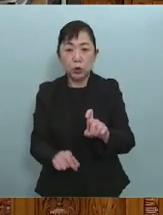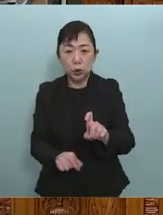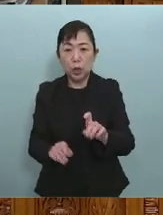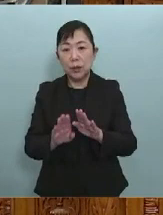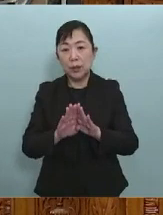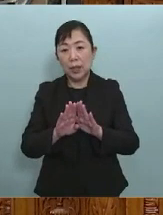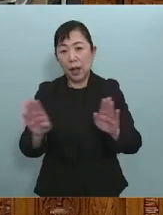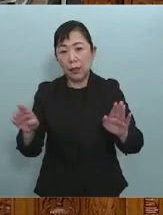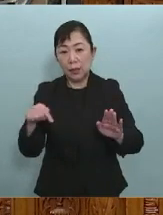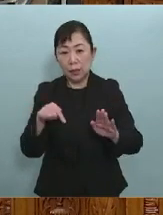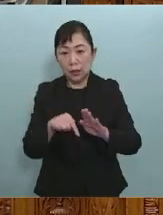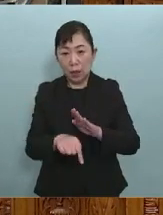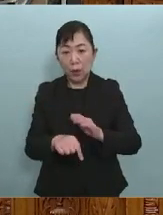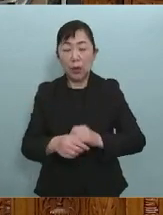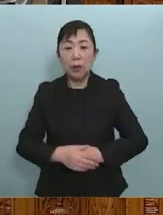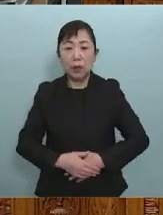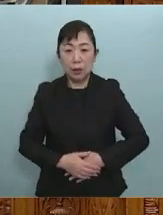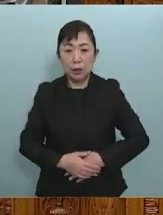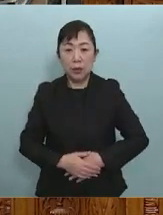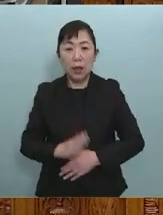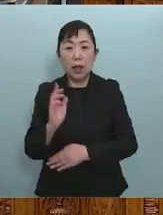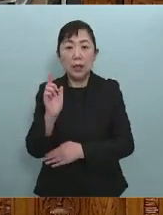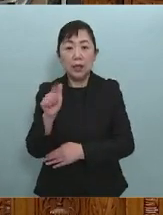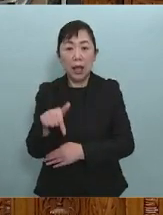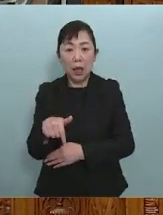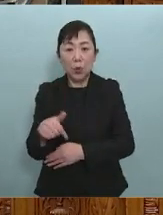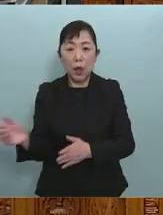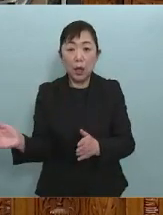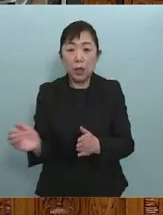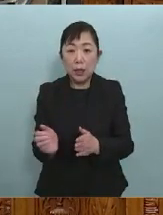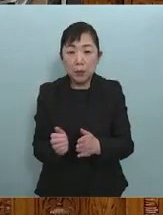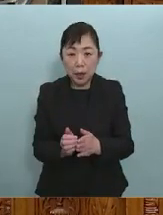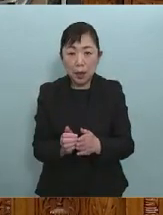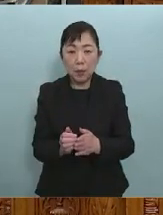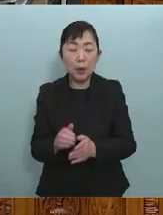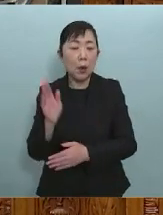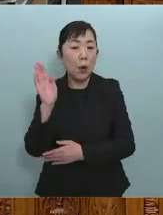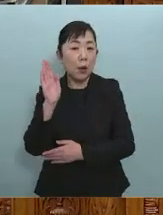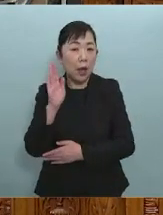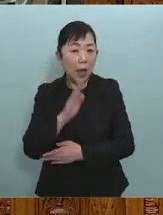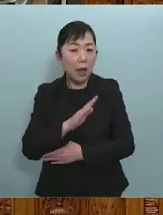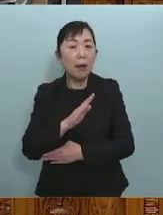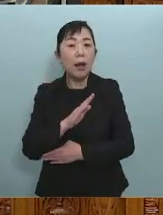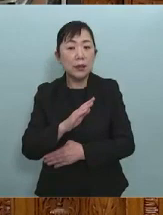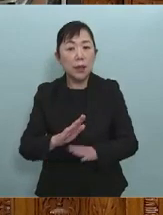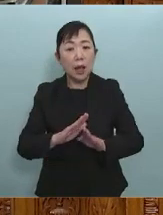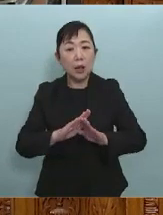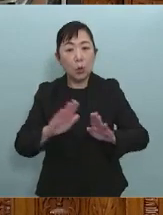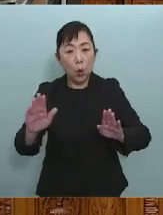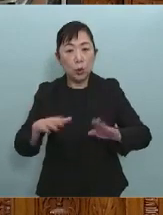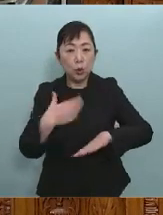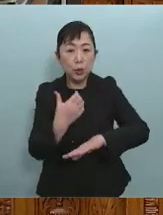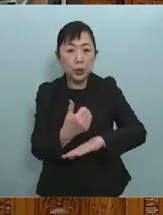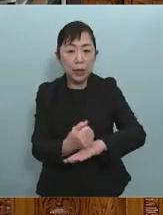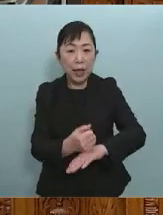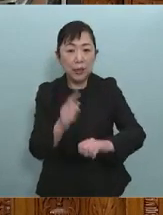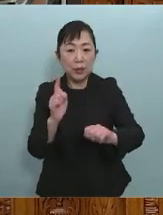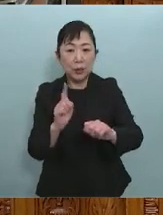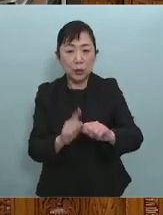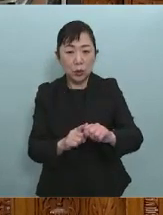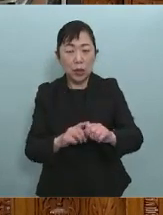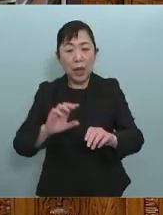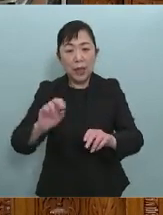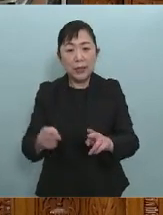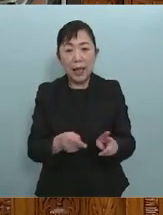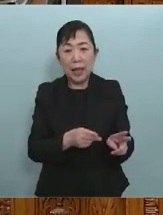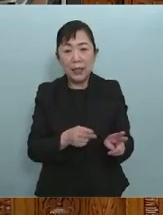れたものですえ政府としてはこれまでもその円滑な導入と定着に向けえ税制上